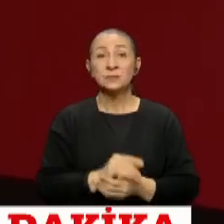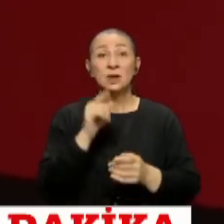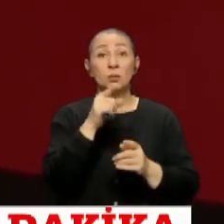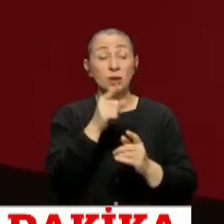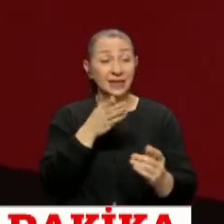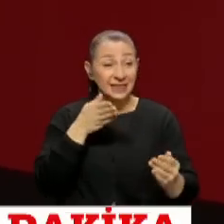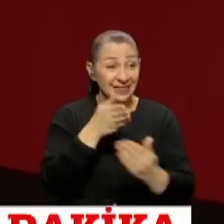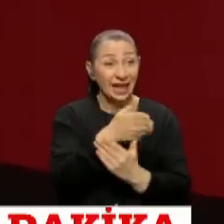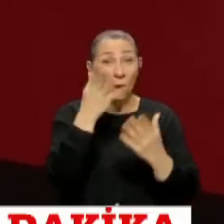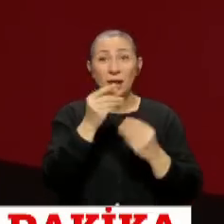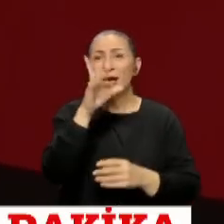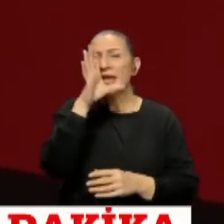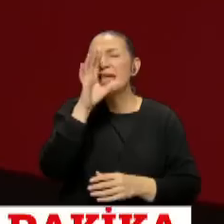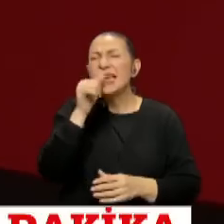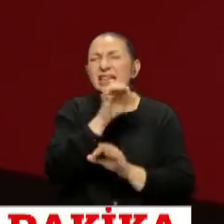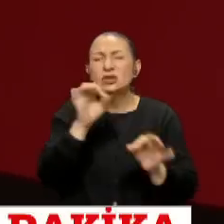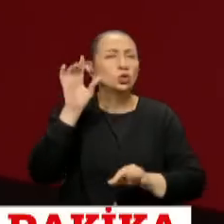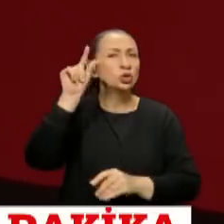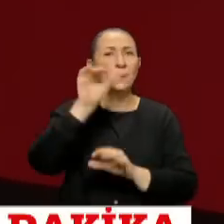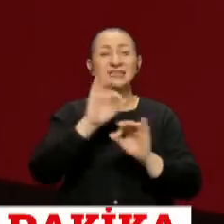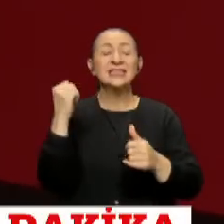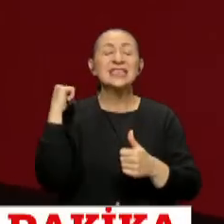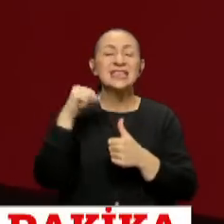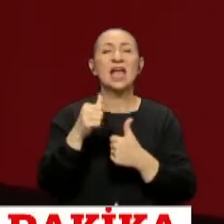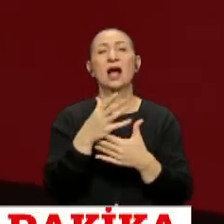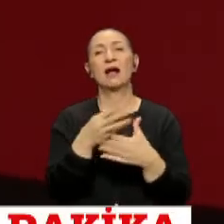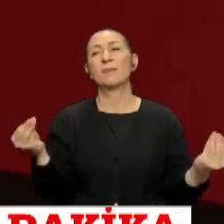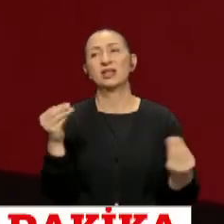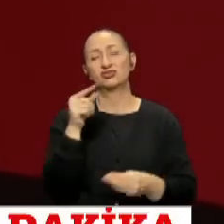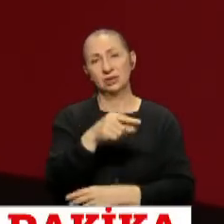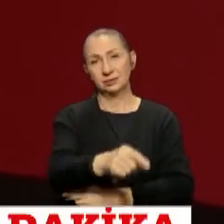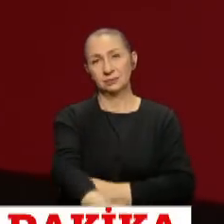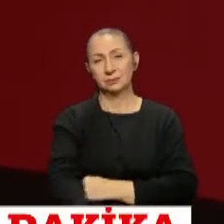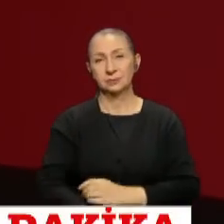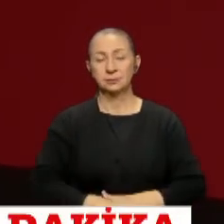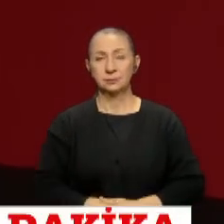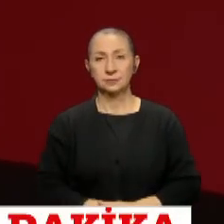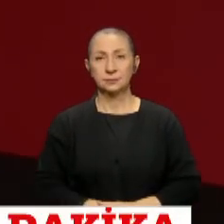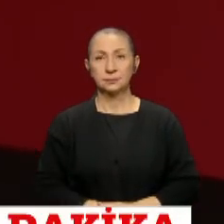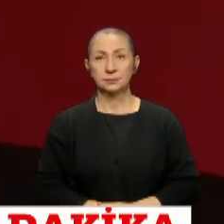Buna müdahil olanlar hiç şüphesiz yine kaybedeceklerdir.